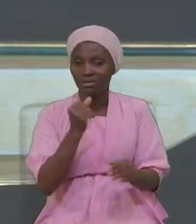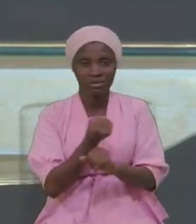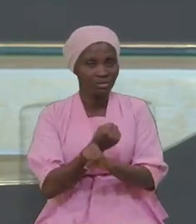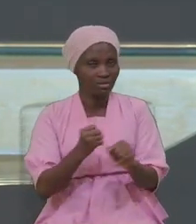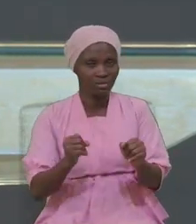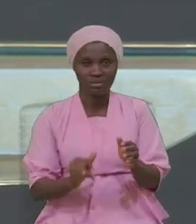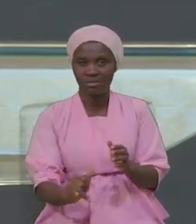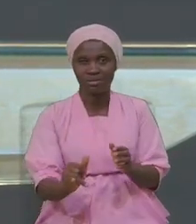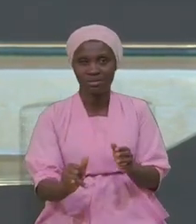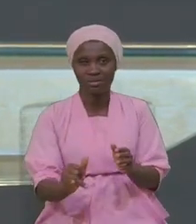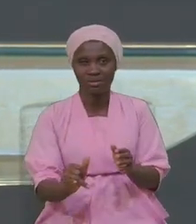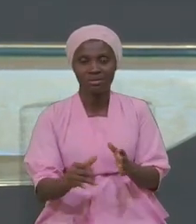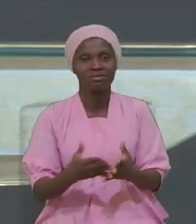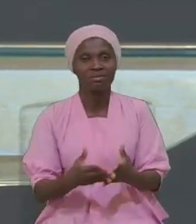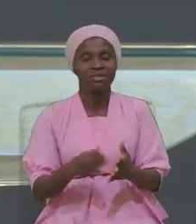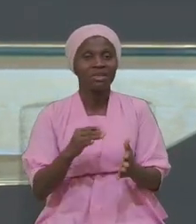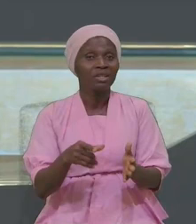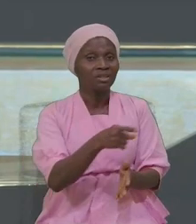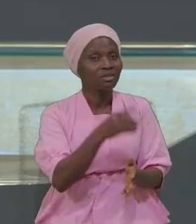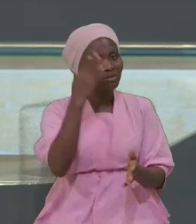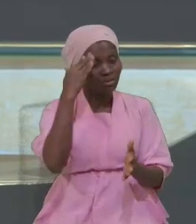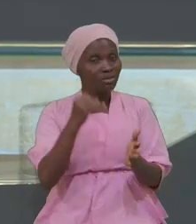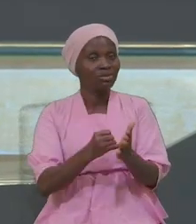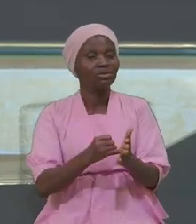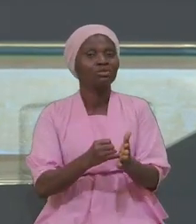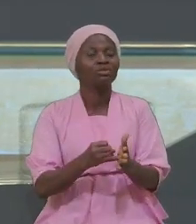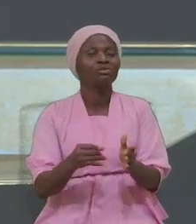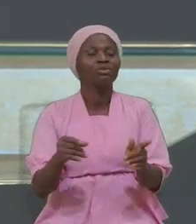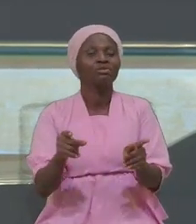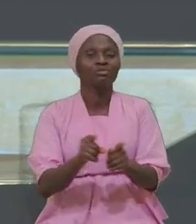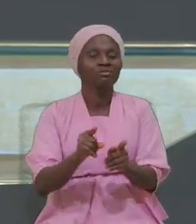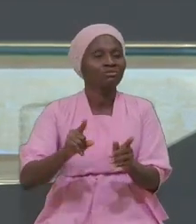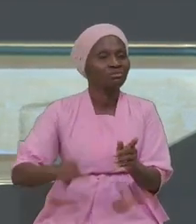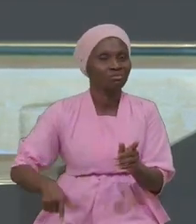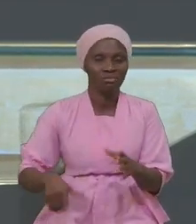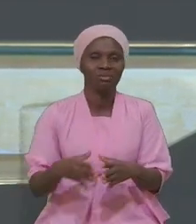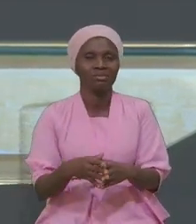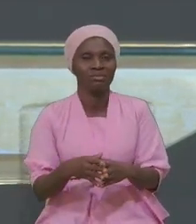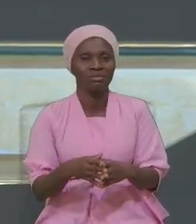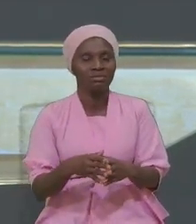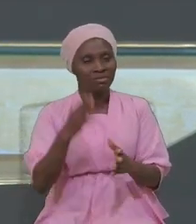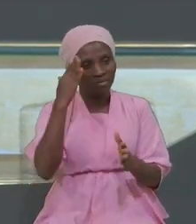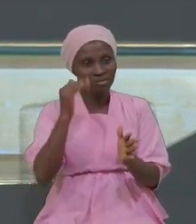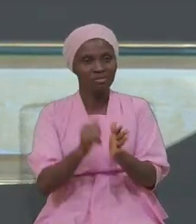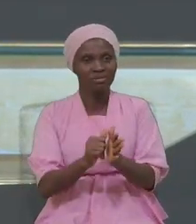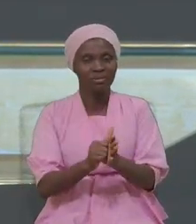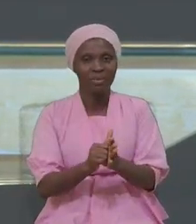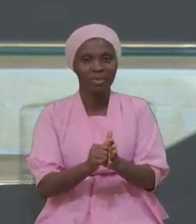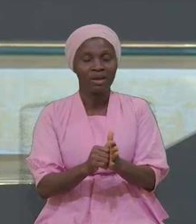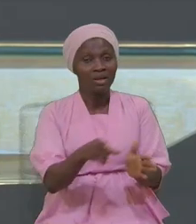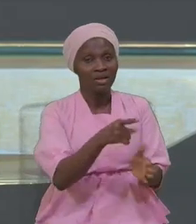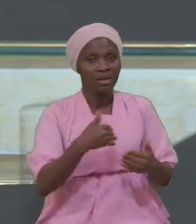ils ont reconnu cela trop tard. Ils professent avoir la foi, pas de fruits, pas